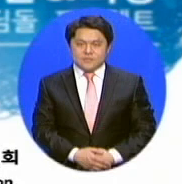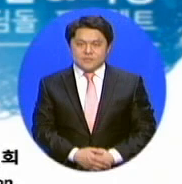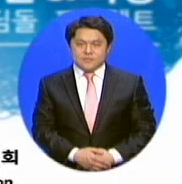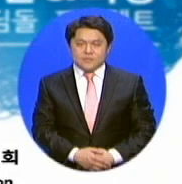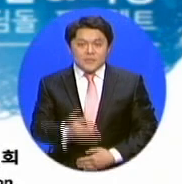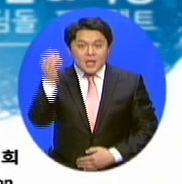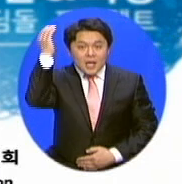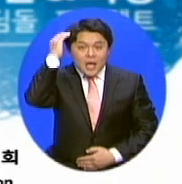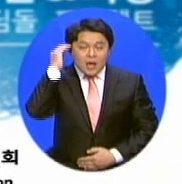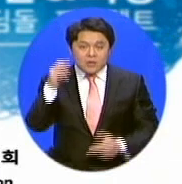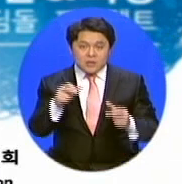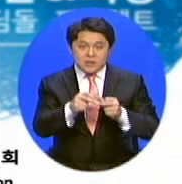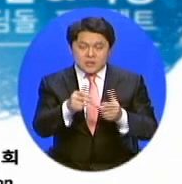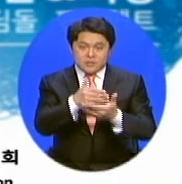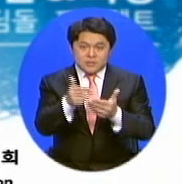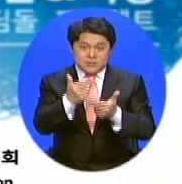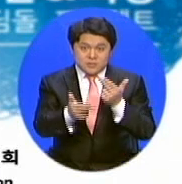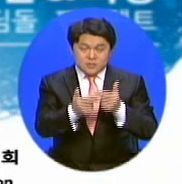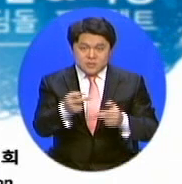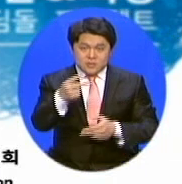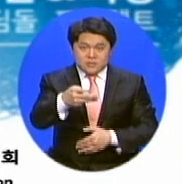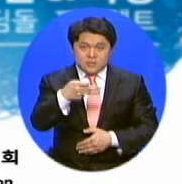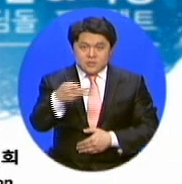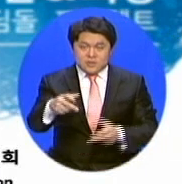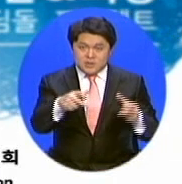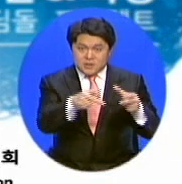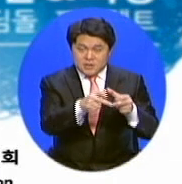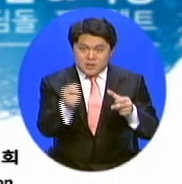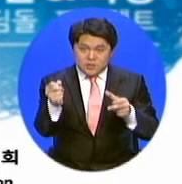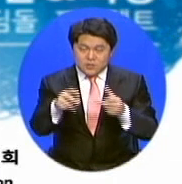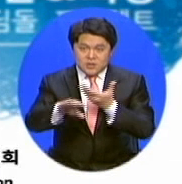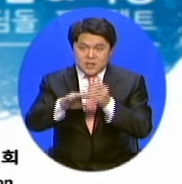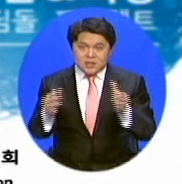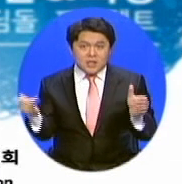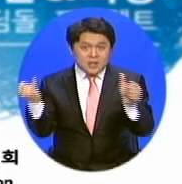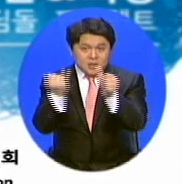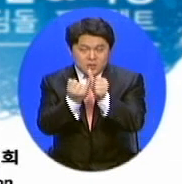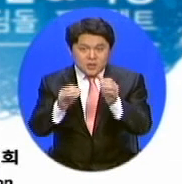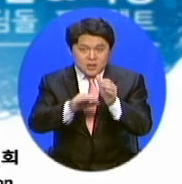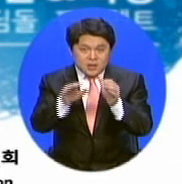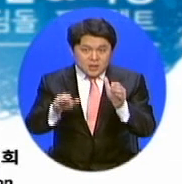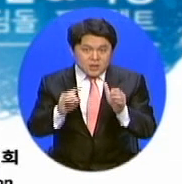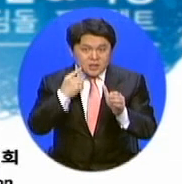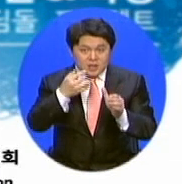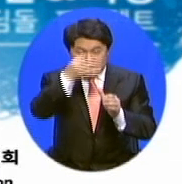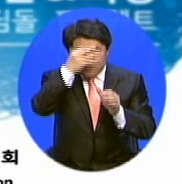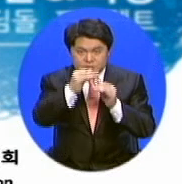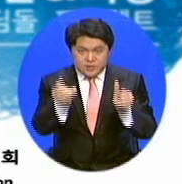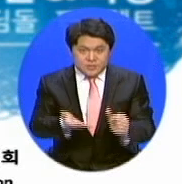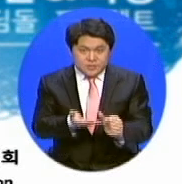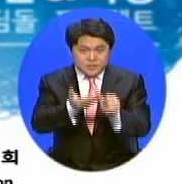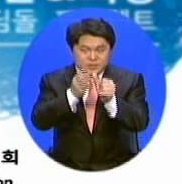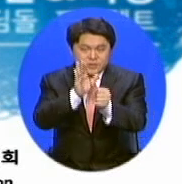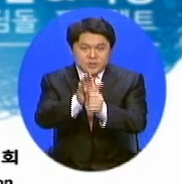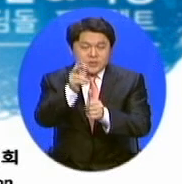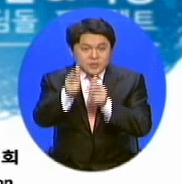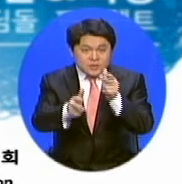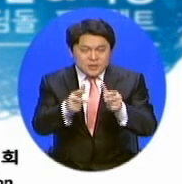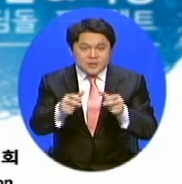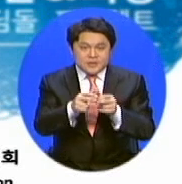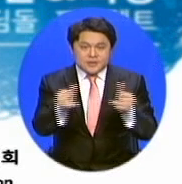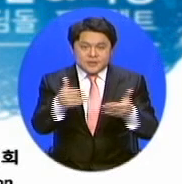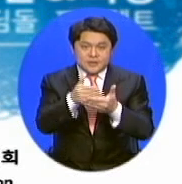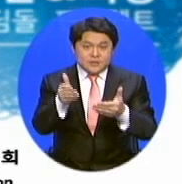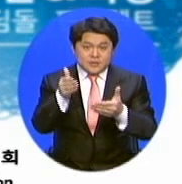사단법인 한국장애인미술협회에서는 2013 장애인 다문화예술인 인재 육성 지원사업, 장애인 미술가의